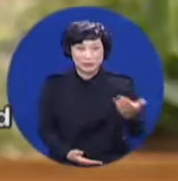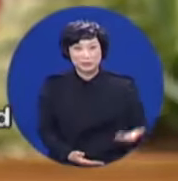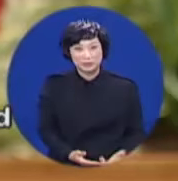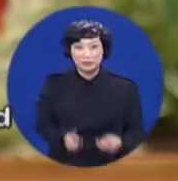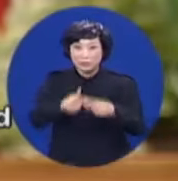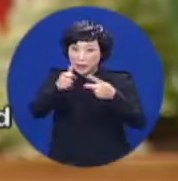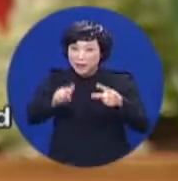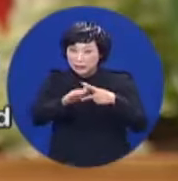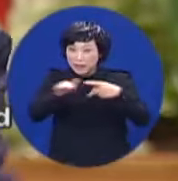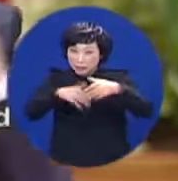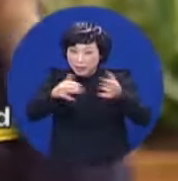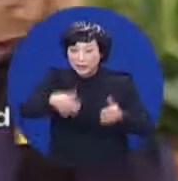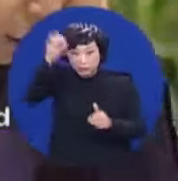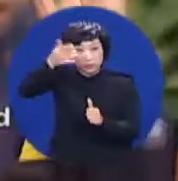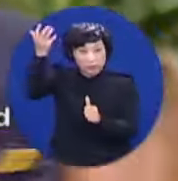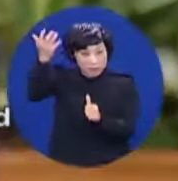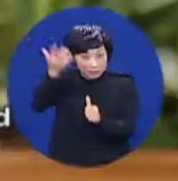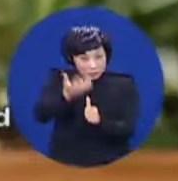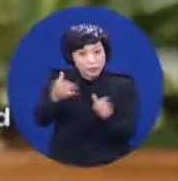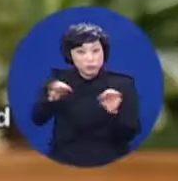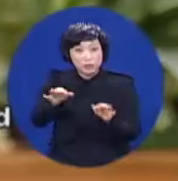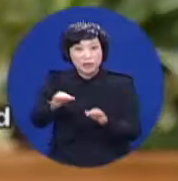마가다락방에 성령 임하는 순간에